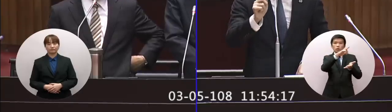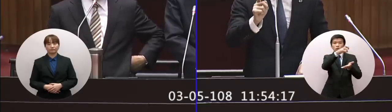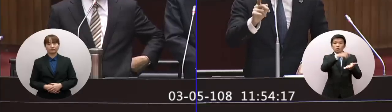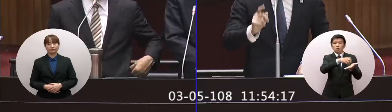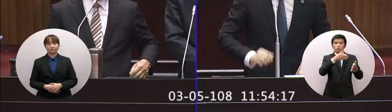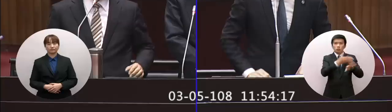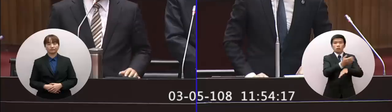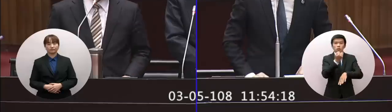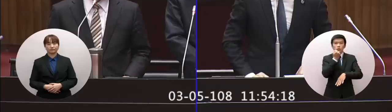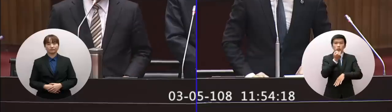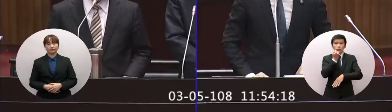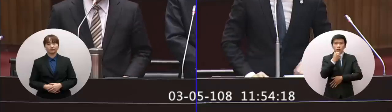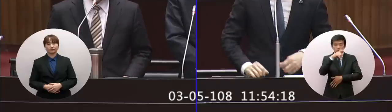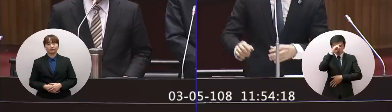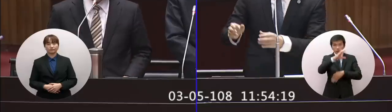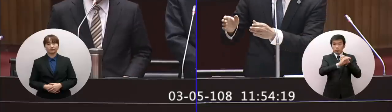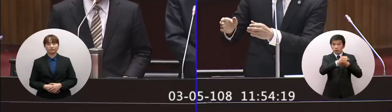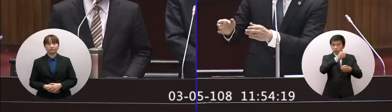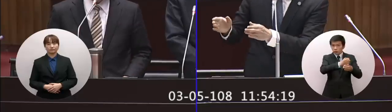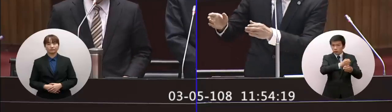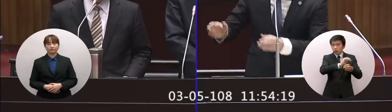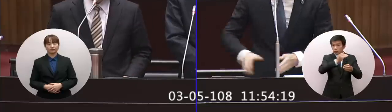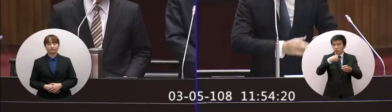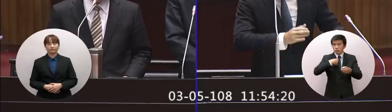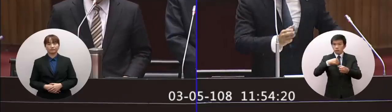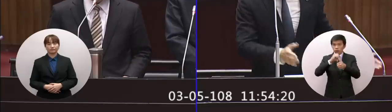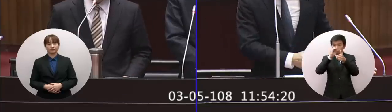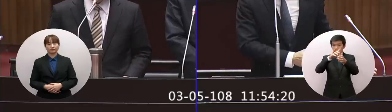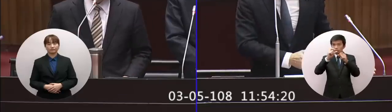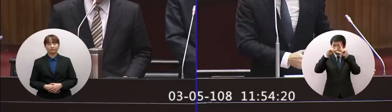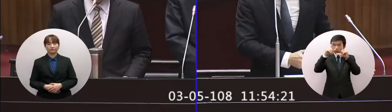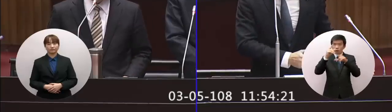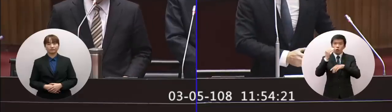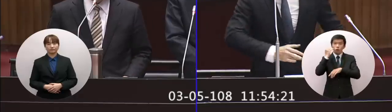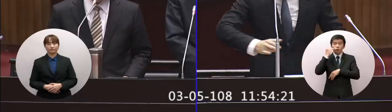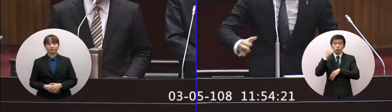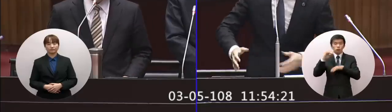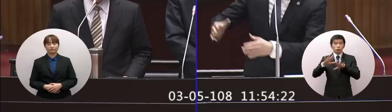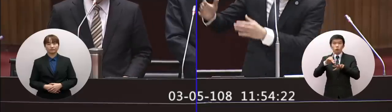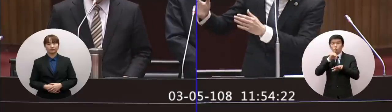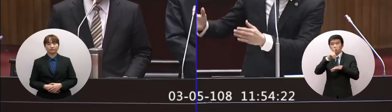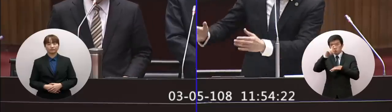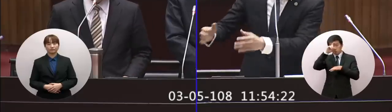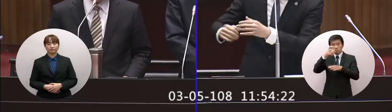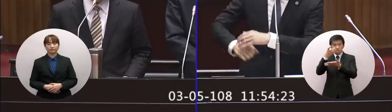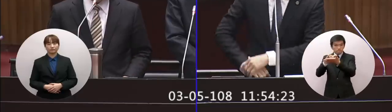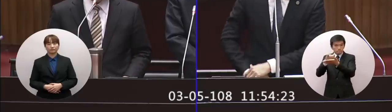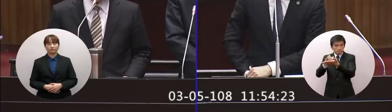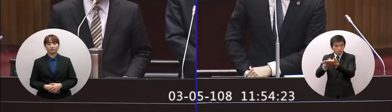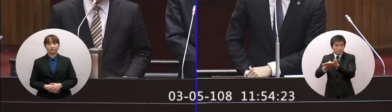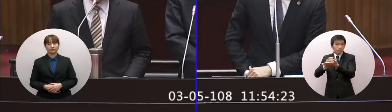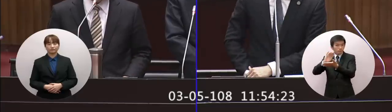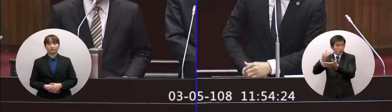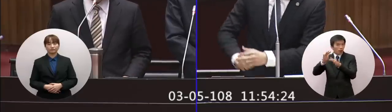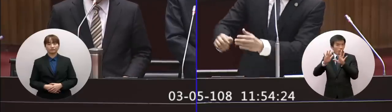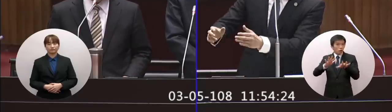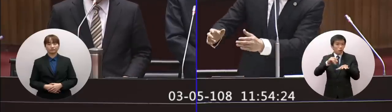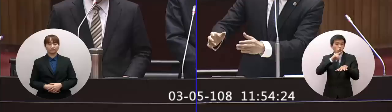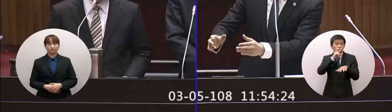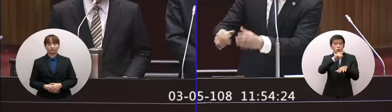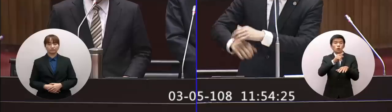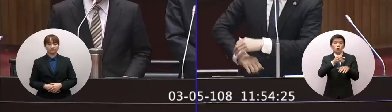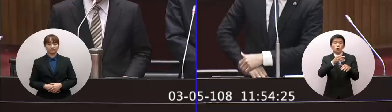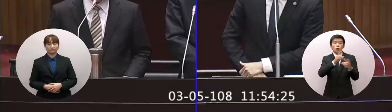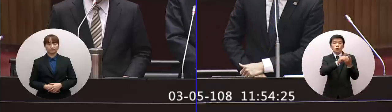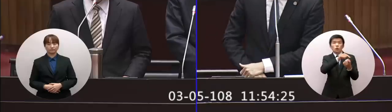但是我要提醒院长哦，咱一方面讲要严格。结果一方面讲吼，咱即马要对因吼，会